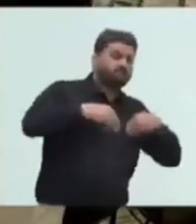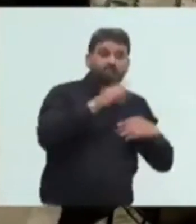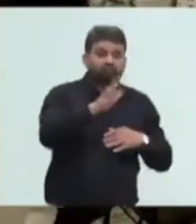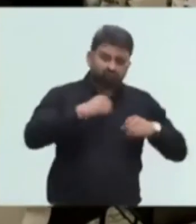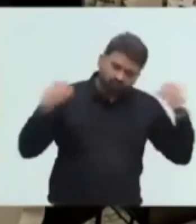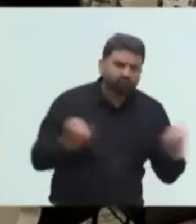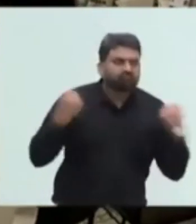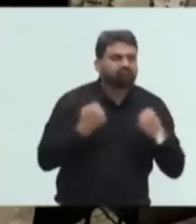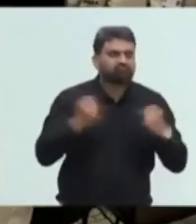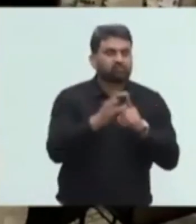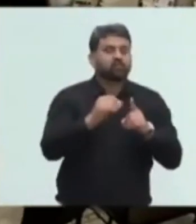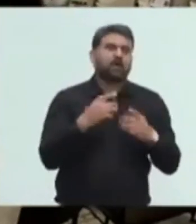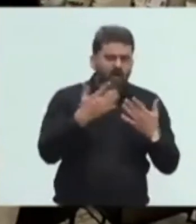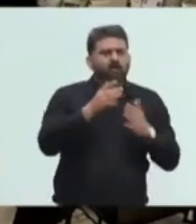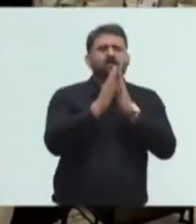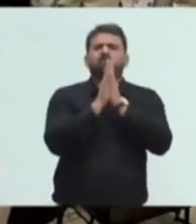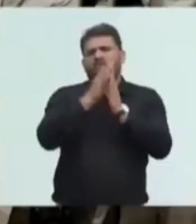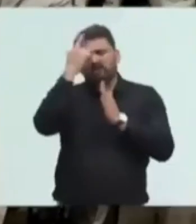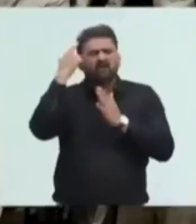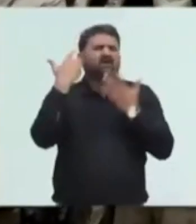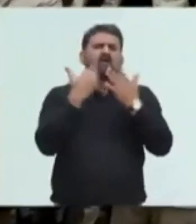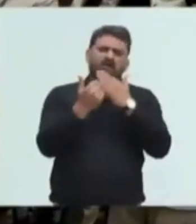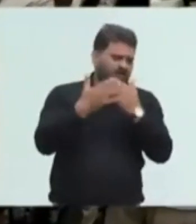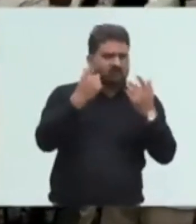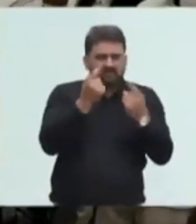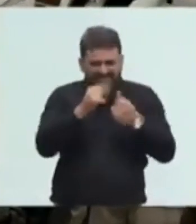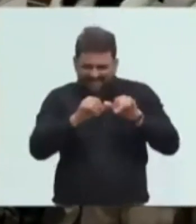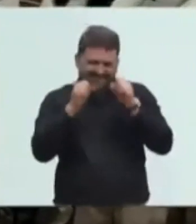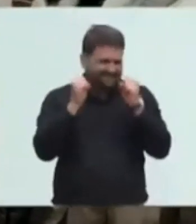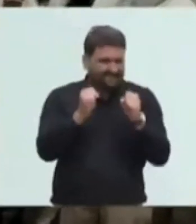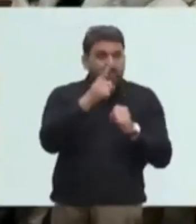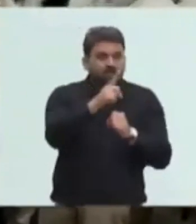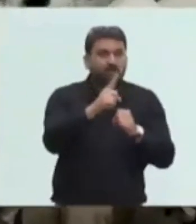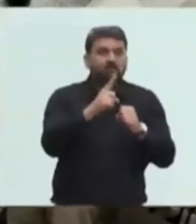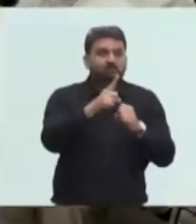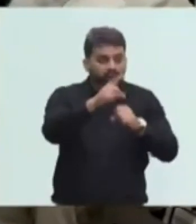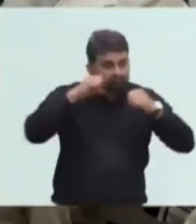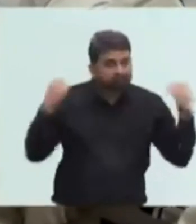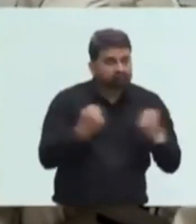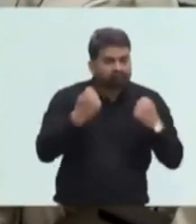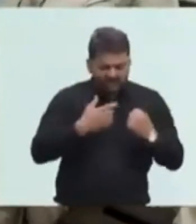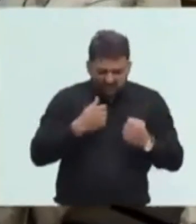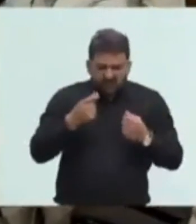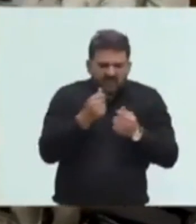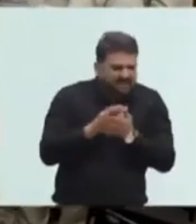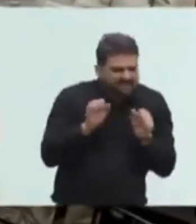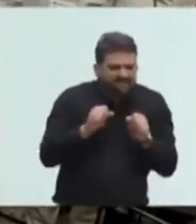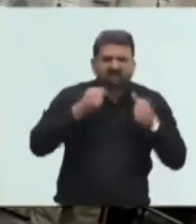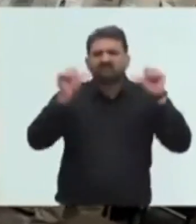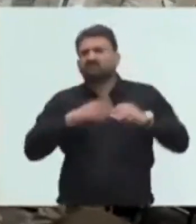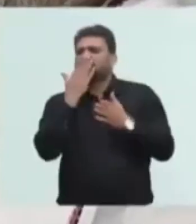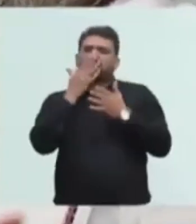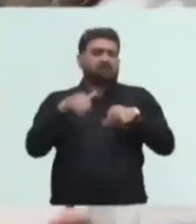मानी अच्छा ठीक है परमात्मा ने कुछ कमी धी लेकिन आपने कभी हार